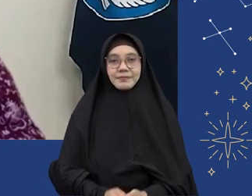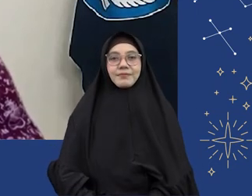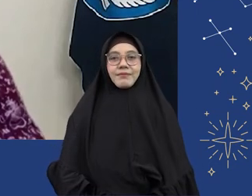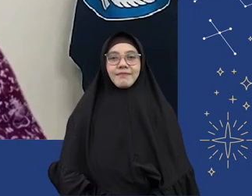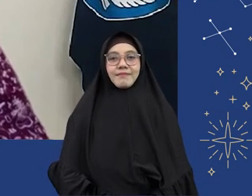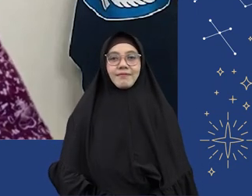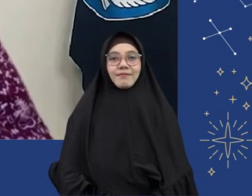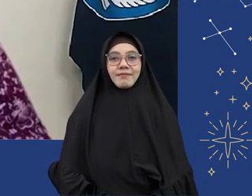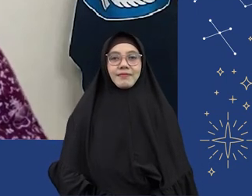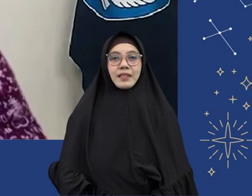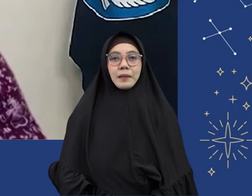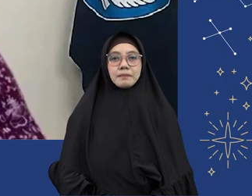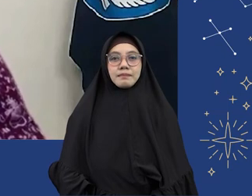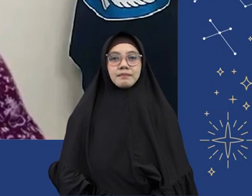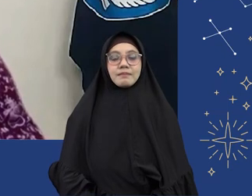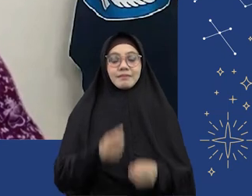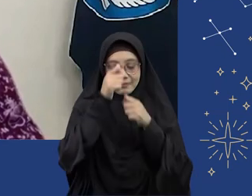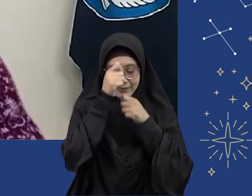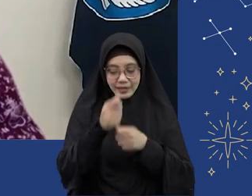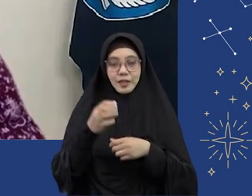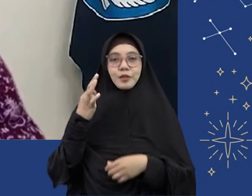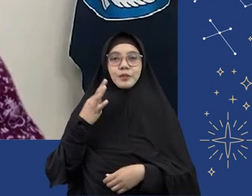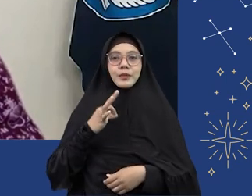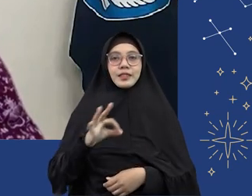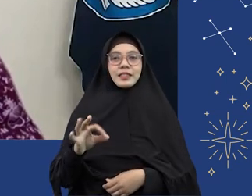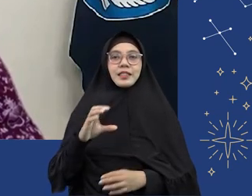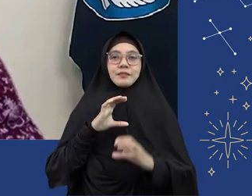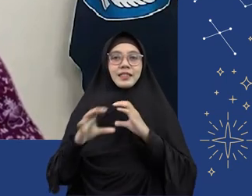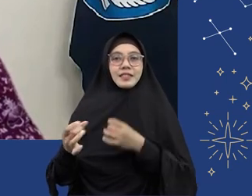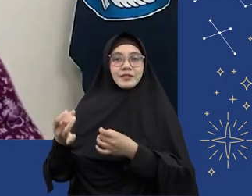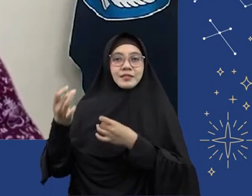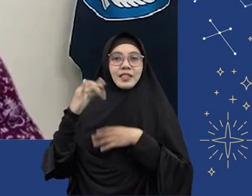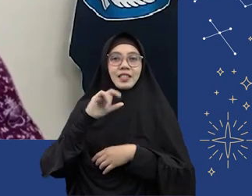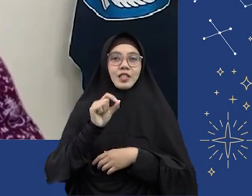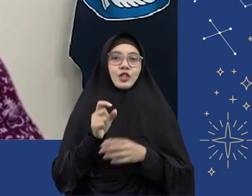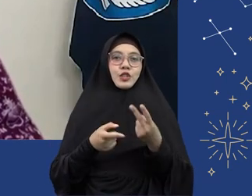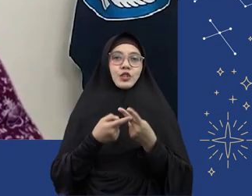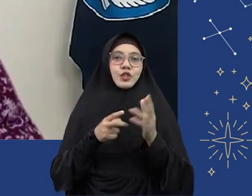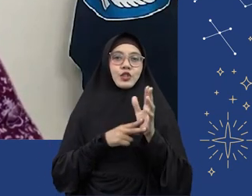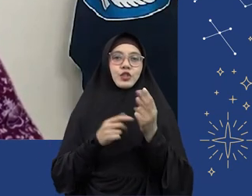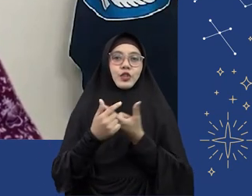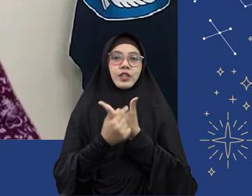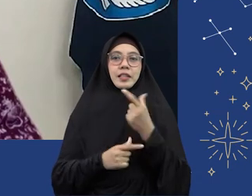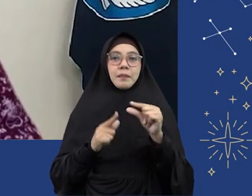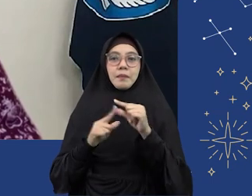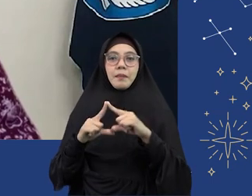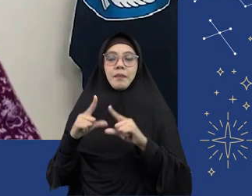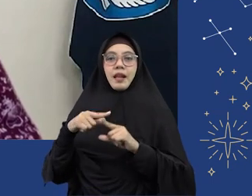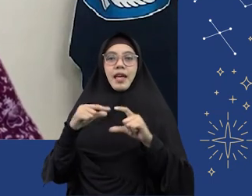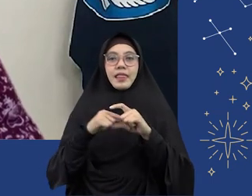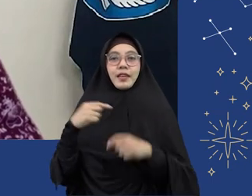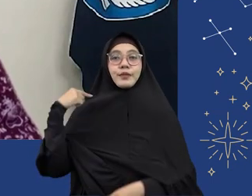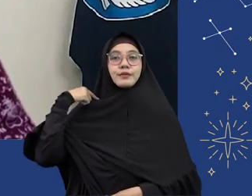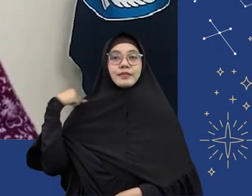Rahayu yang saya hormati menteri komunikasi dan Informatika Bapak Joni pelatih Gubernur Jawa Barat Bapak Ridwan